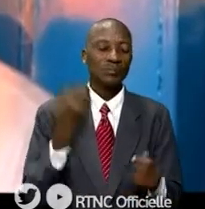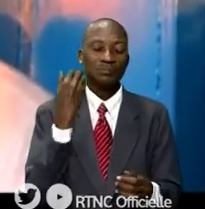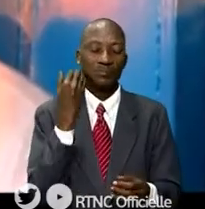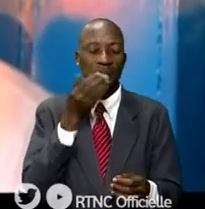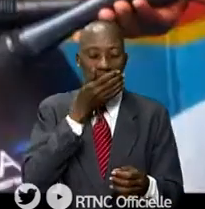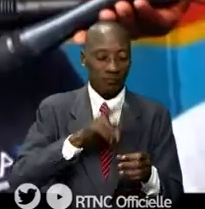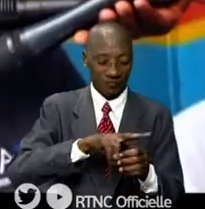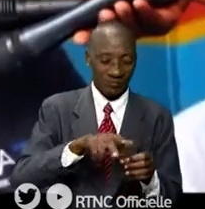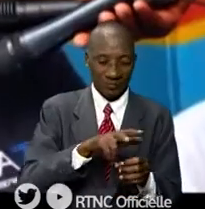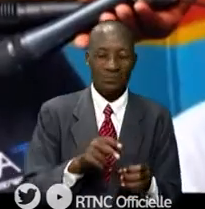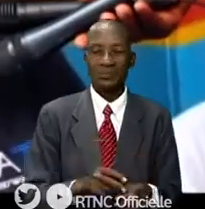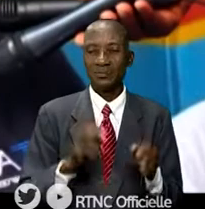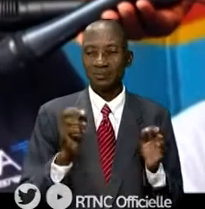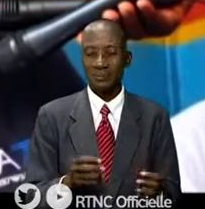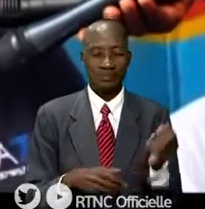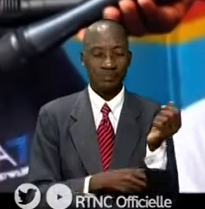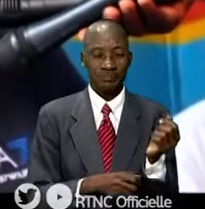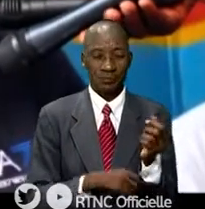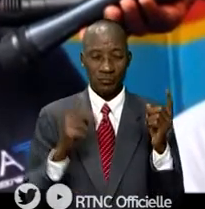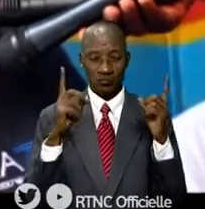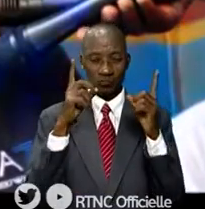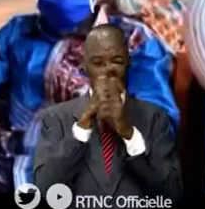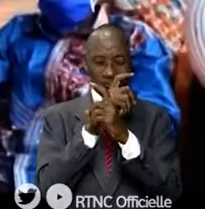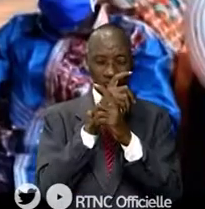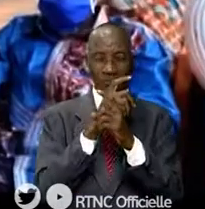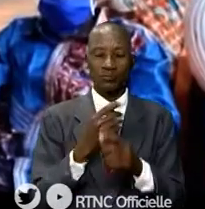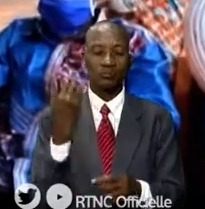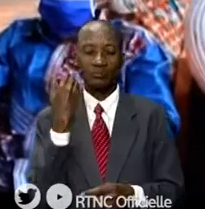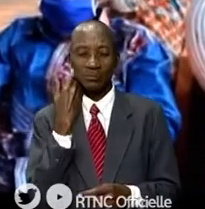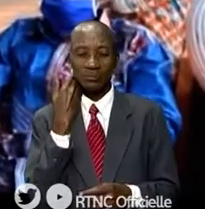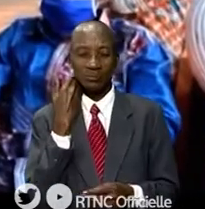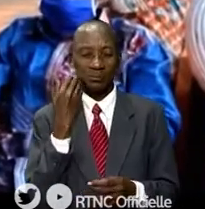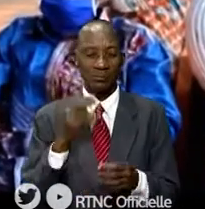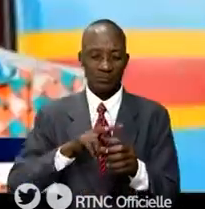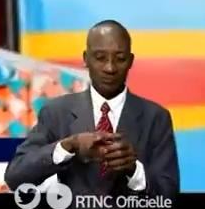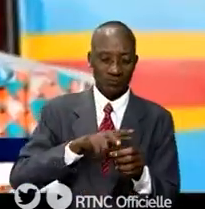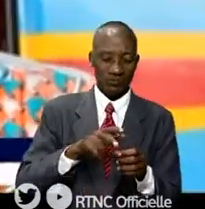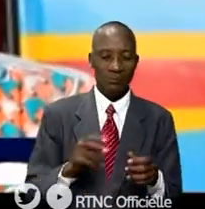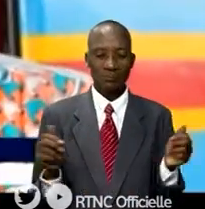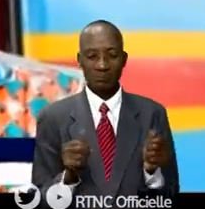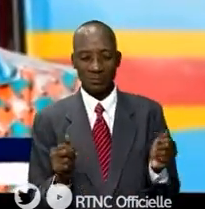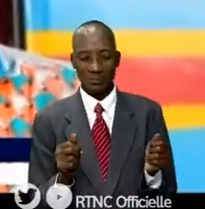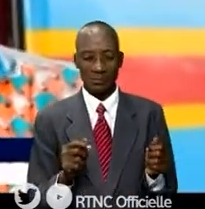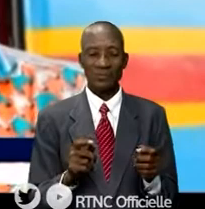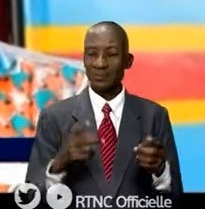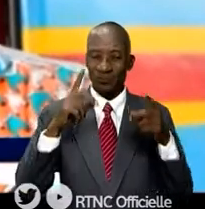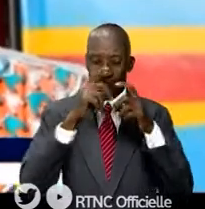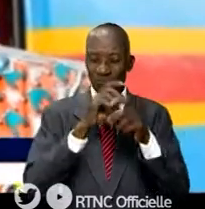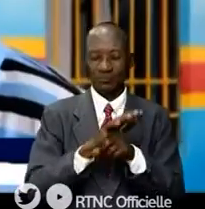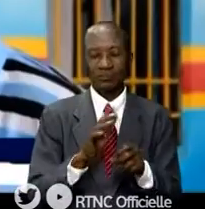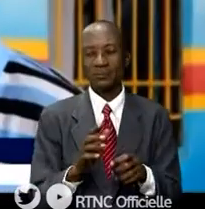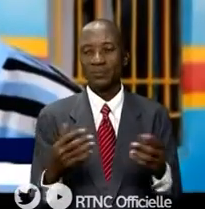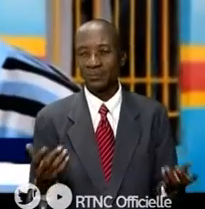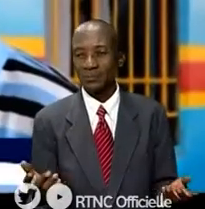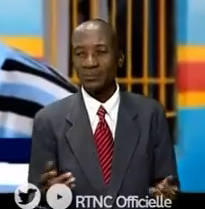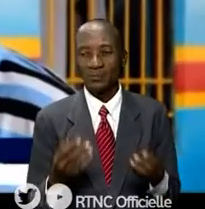confondre corona et malaria, on court de gros risques. Et ce travail de terrain d'échange ouvert avec les autorités des différentes